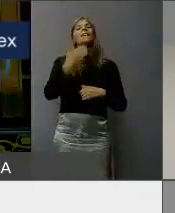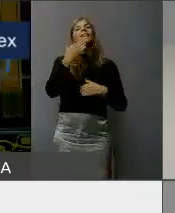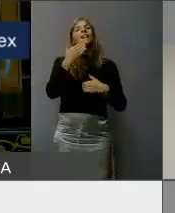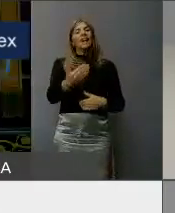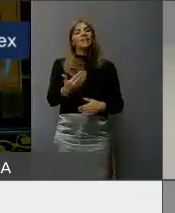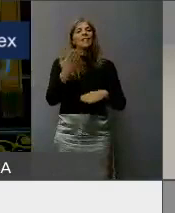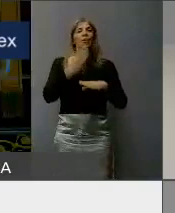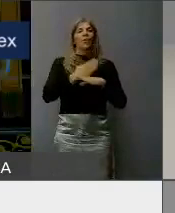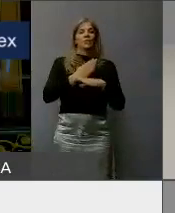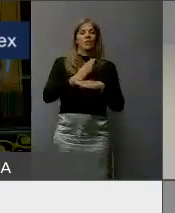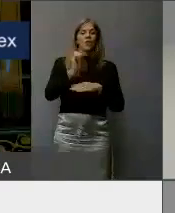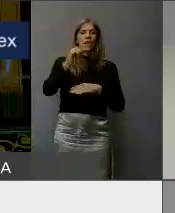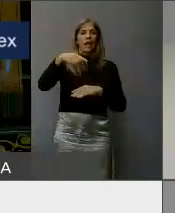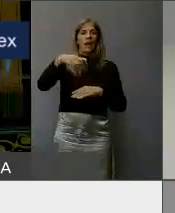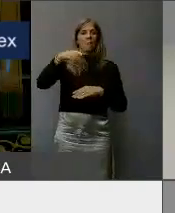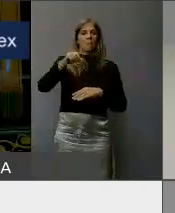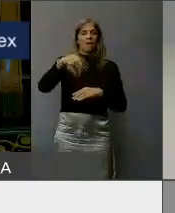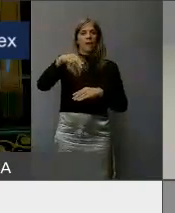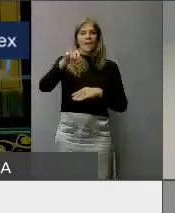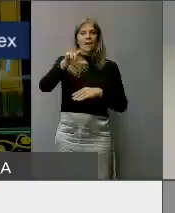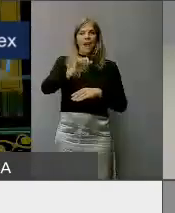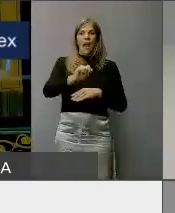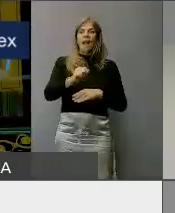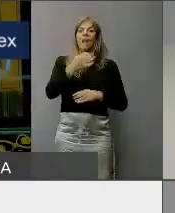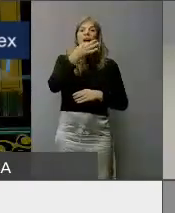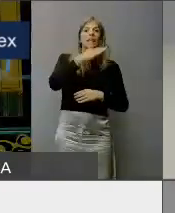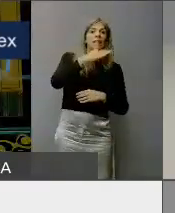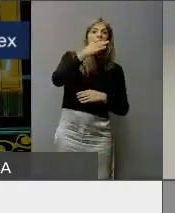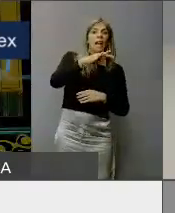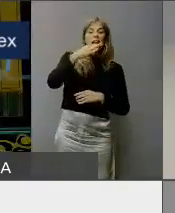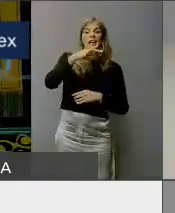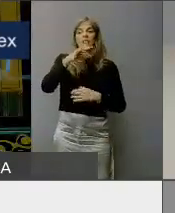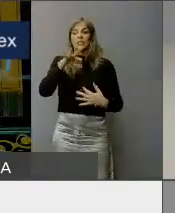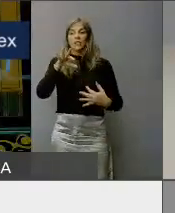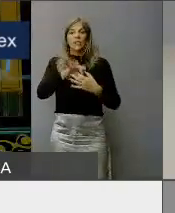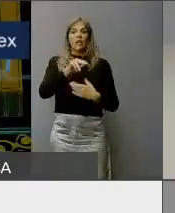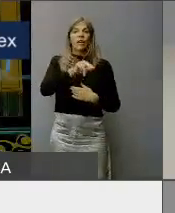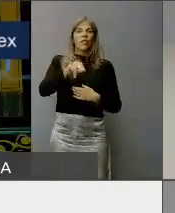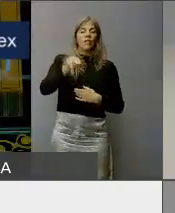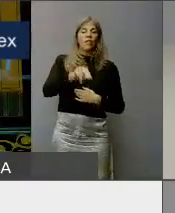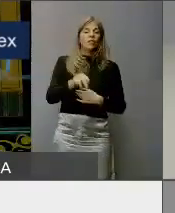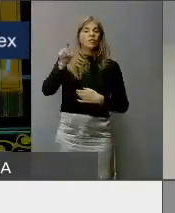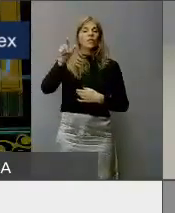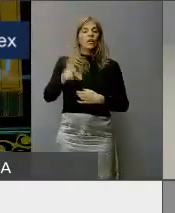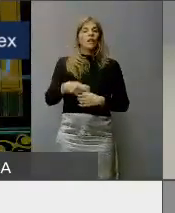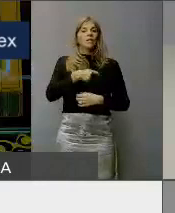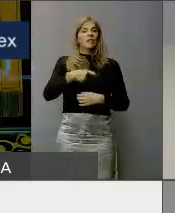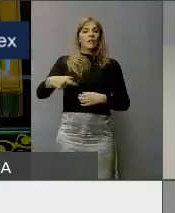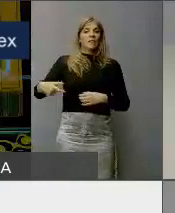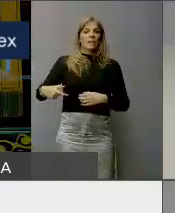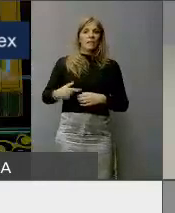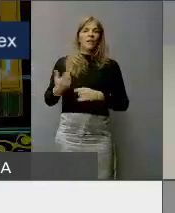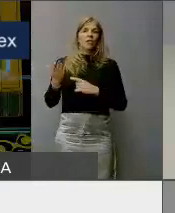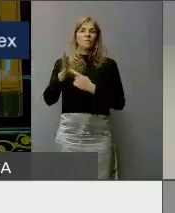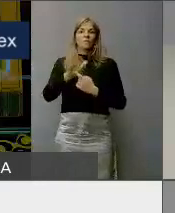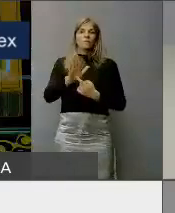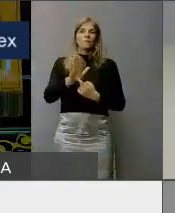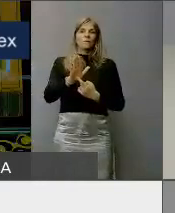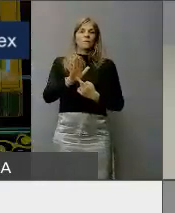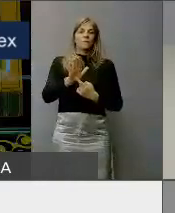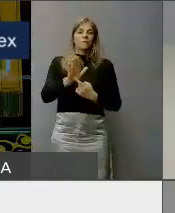consigliere campanella terminati gli interventi in dichiarazione di voto mi chiede la parola il signor sindaco per una dichiarazione conclusiva sulla proposta